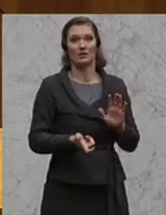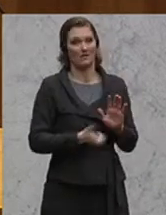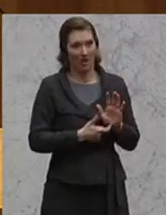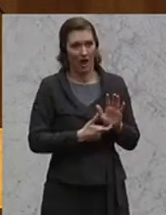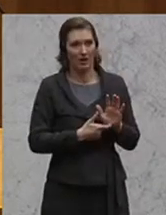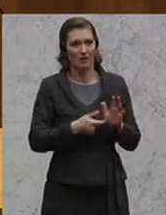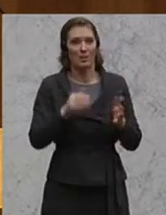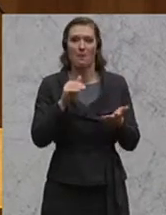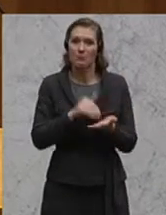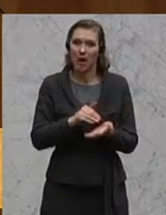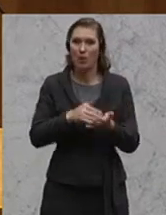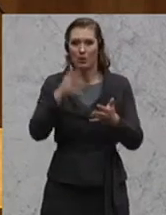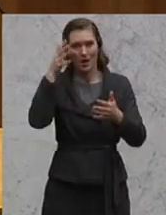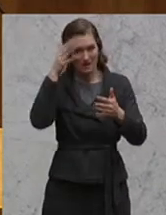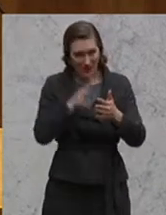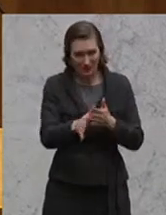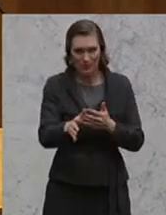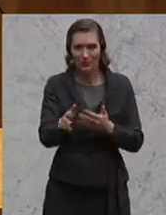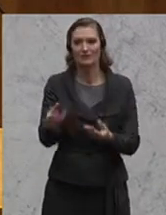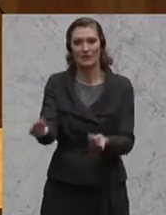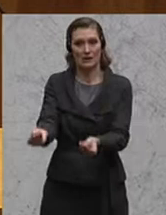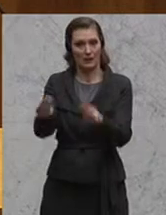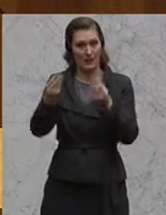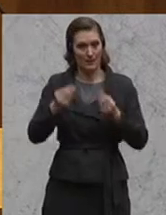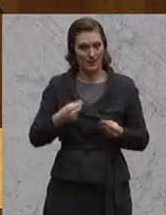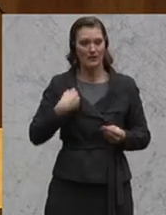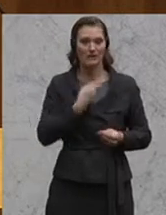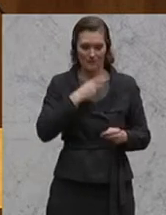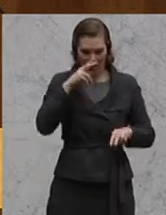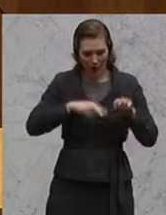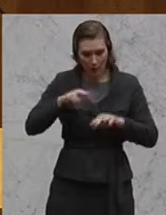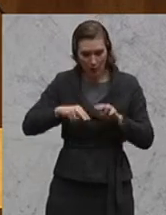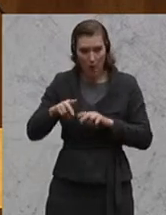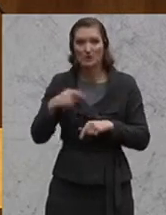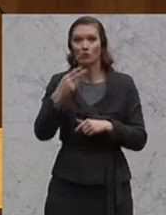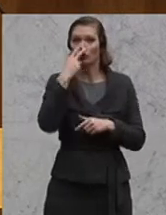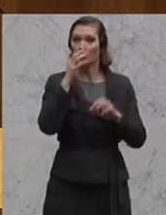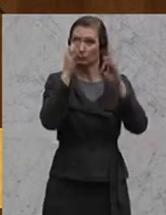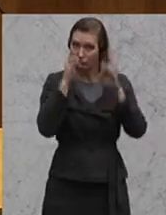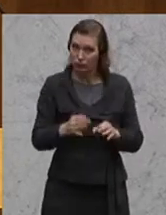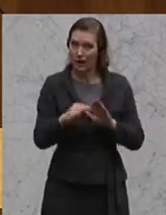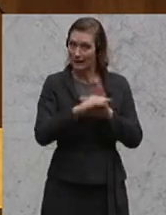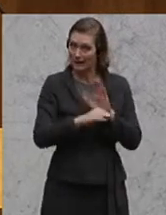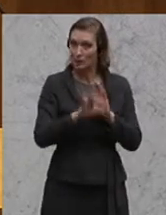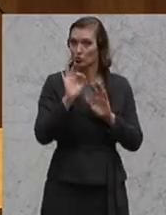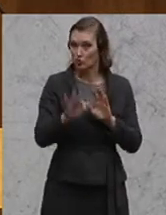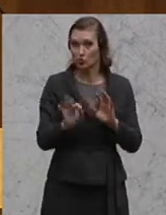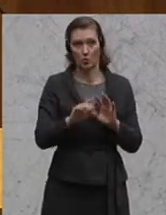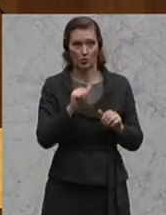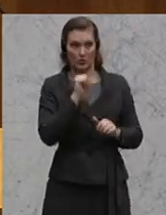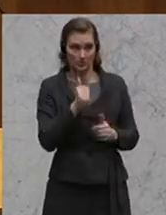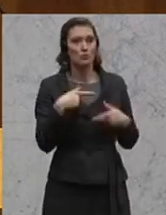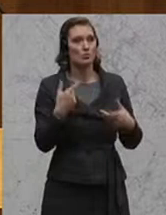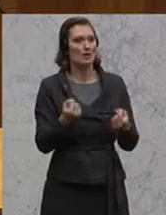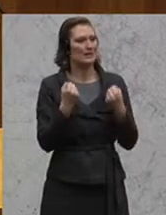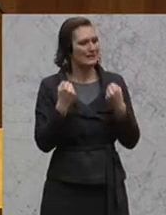und diese Transparenz steht uns dann zur Verfügung, um zu evaluieren, wie gut unser Gesetz auch ist und wie sicher und souverän